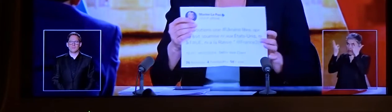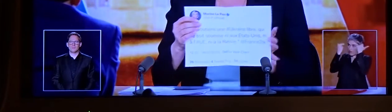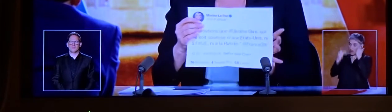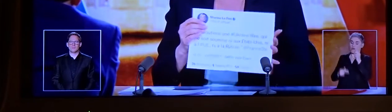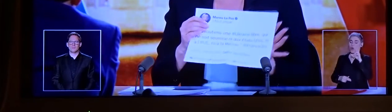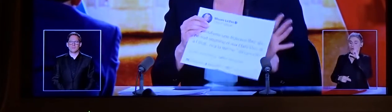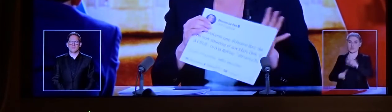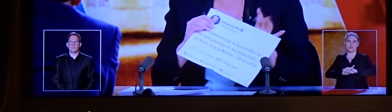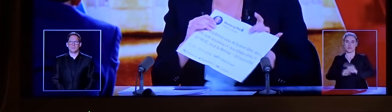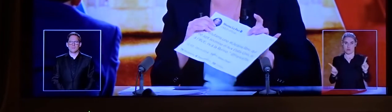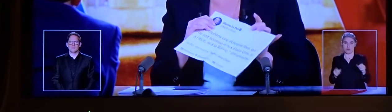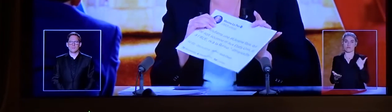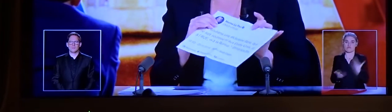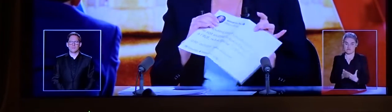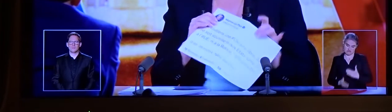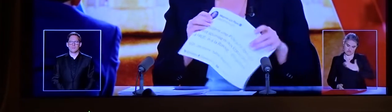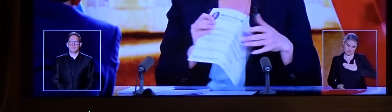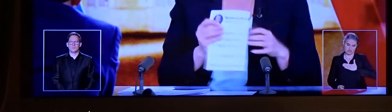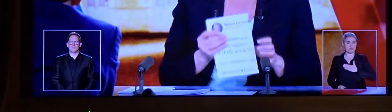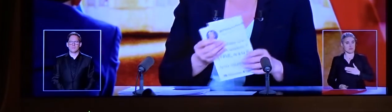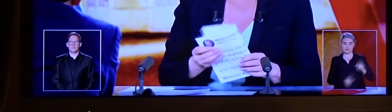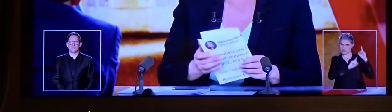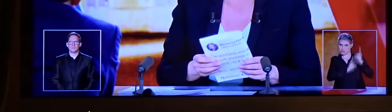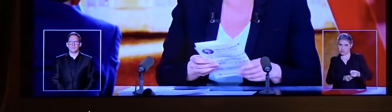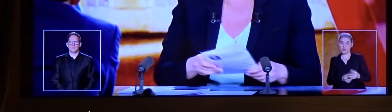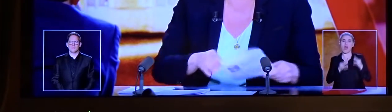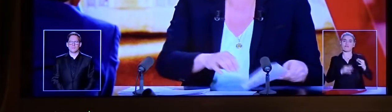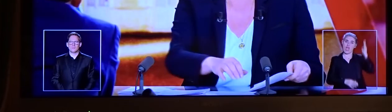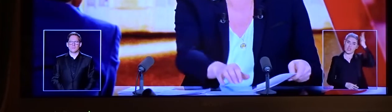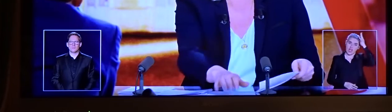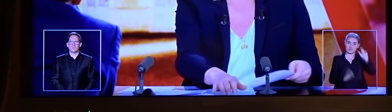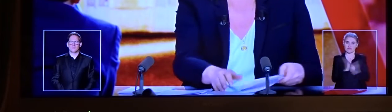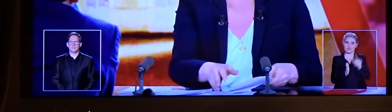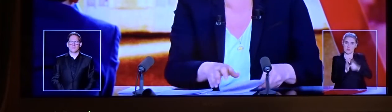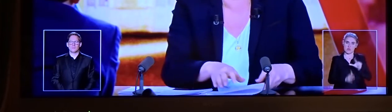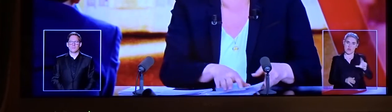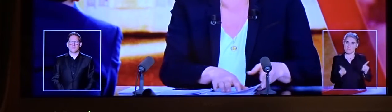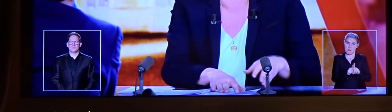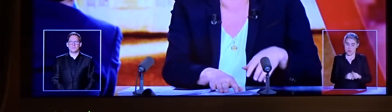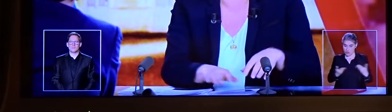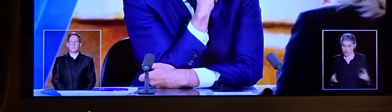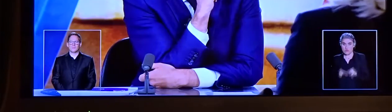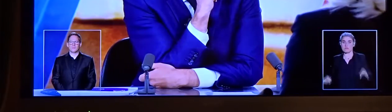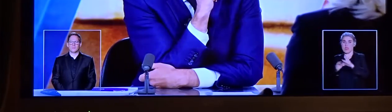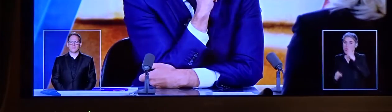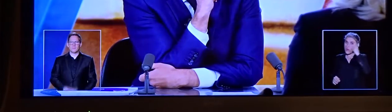Russie. Voilà ma position, c'est la même. C'était la même en Irak en 2003. C'est la même pour l'Ukraine